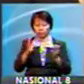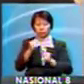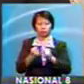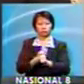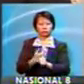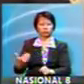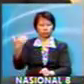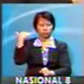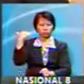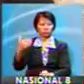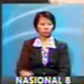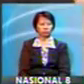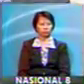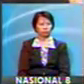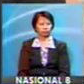tahun sebelumnya.